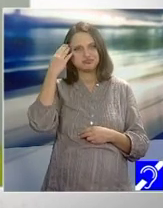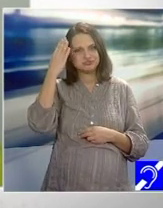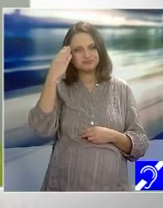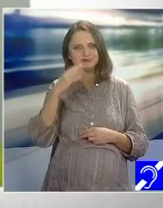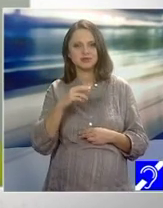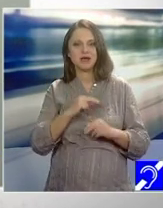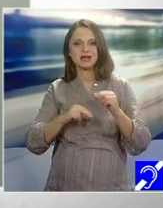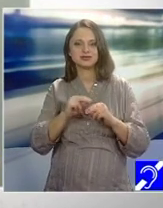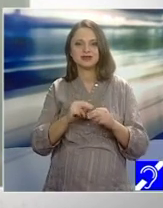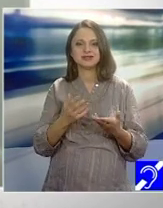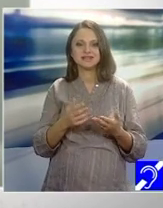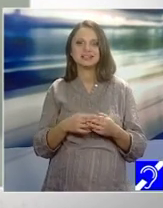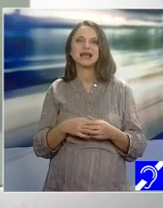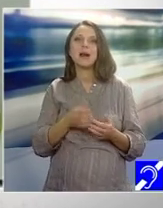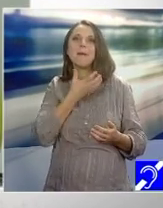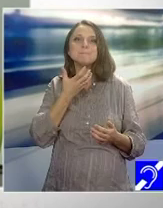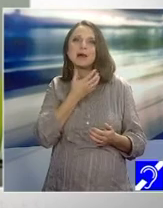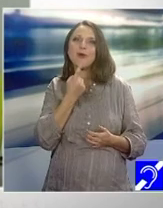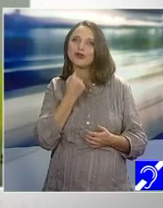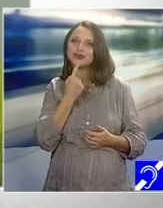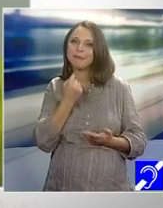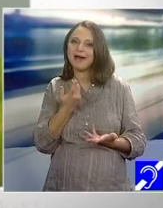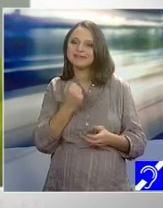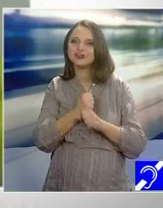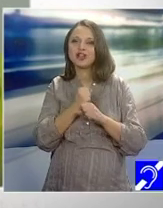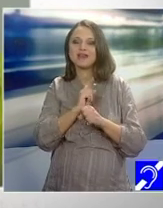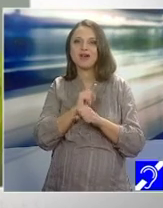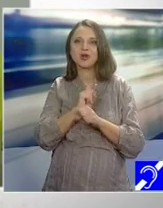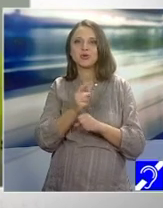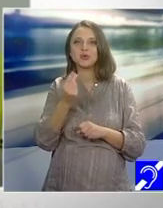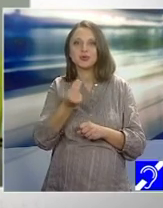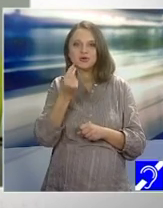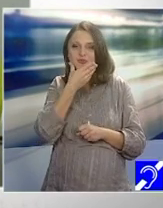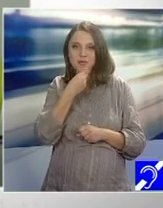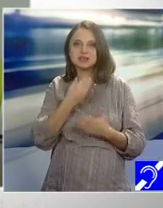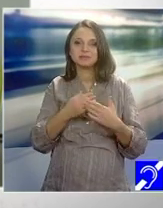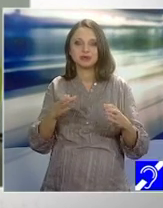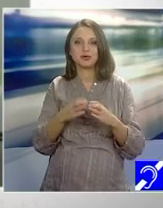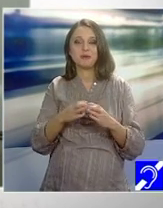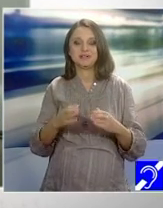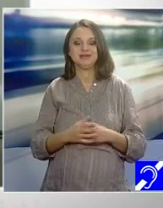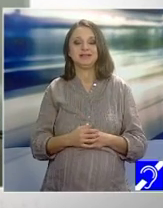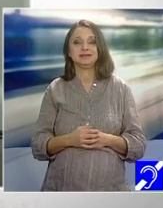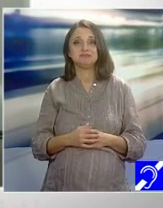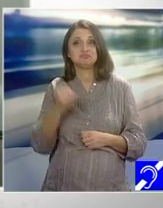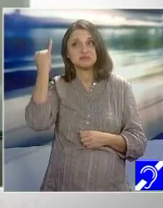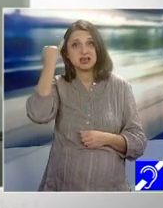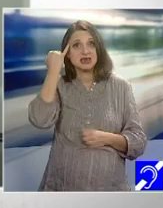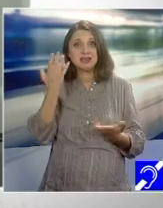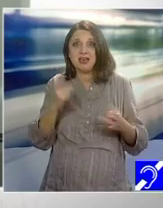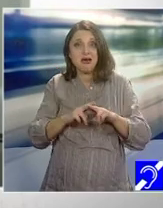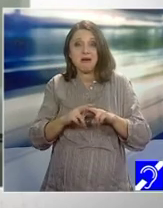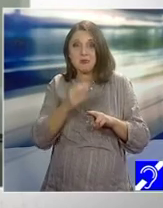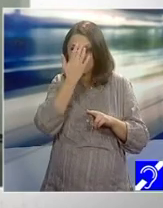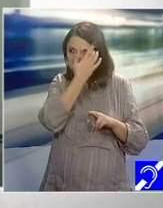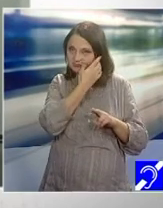în același timp ca bărboși și simpatici care fac lucruri extraordinare pentru comunitate. Cum v-a venit ideea înființării acestui grup și